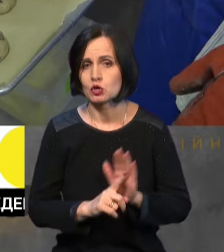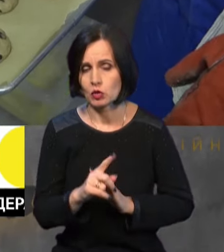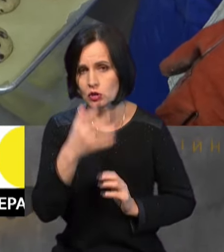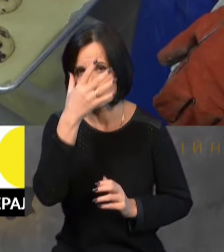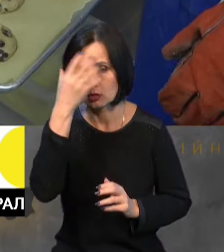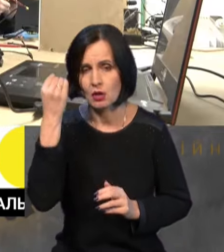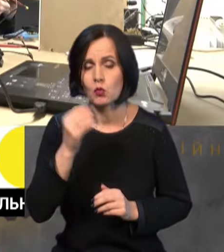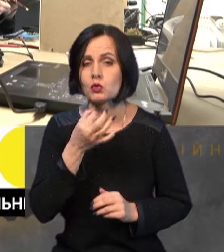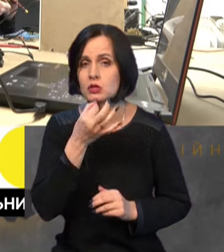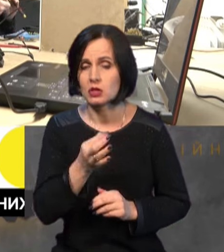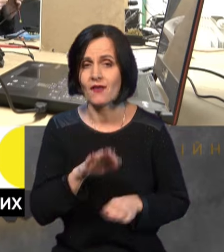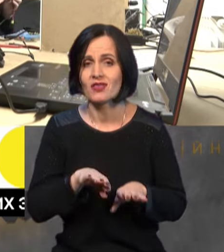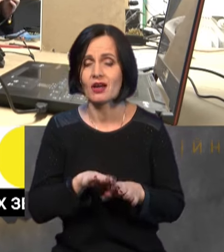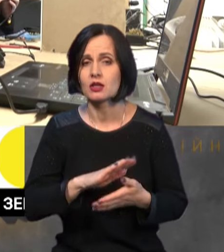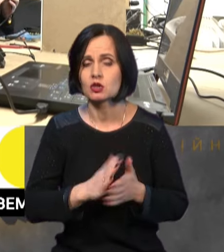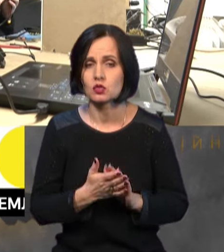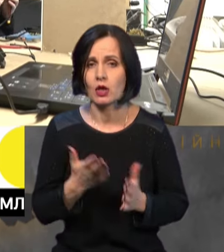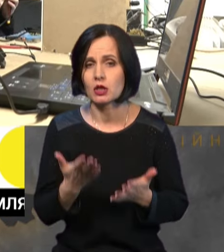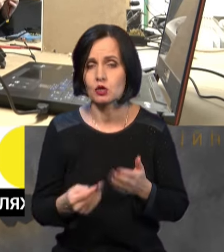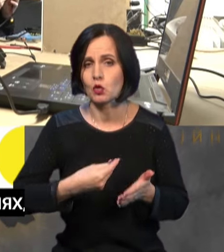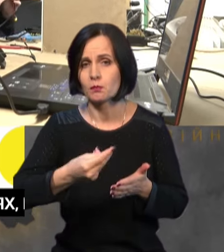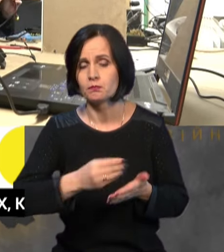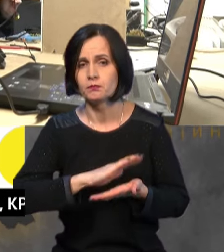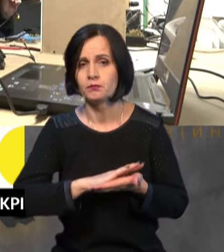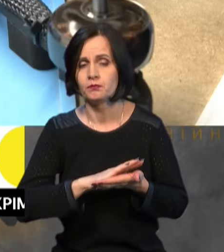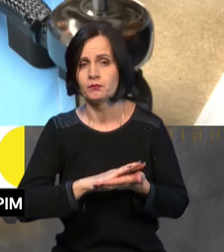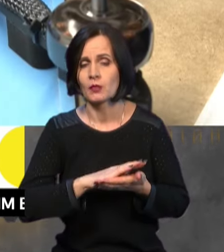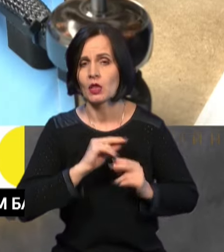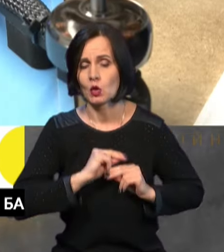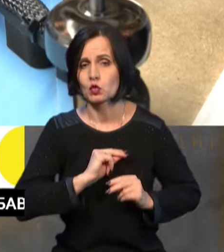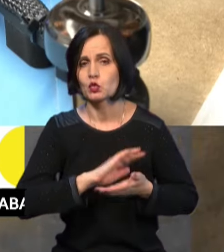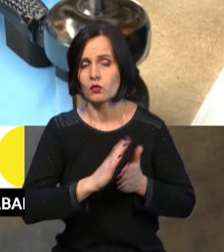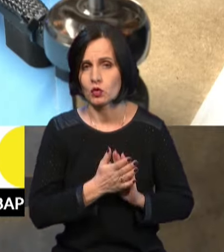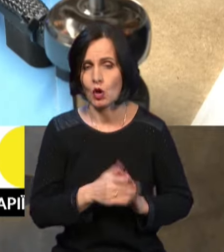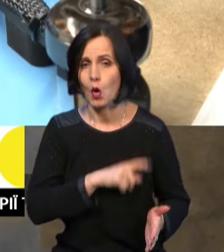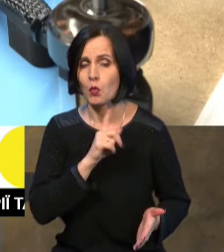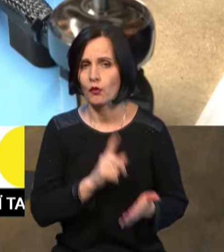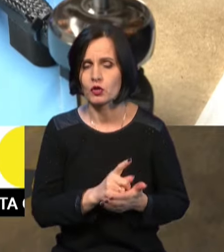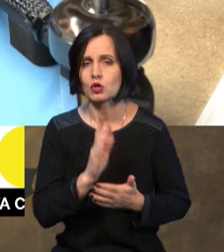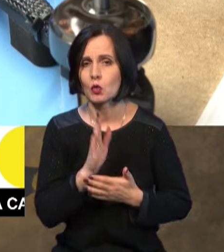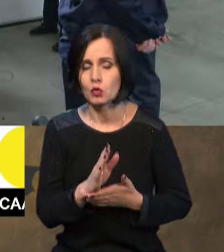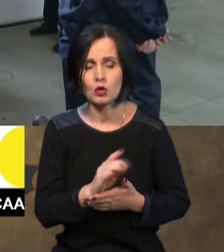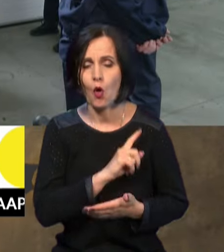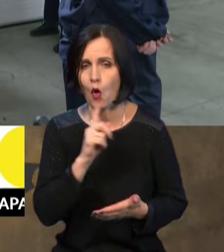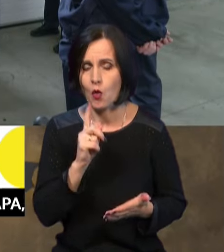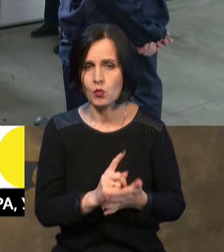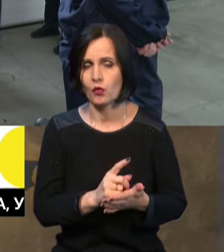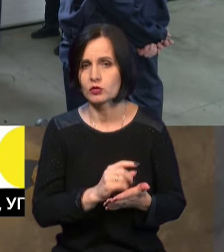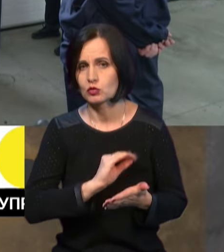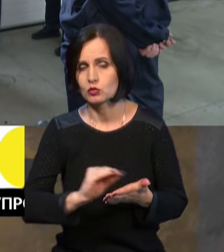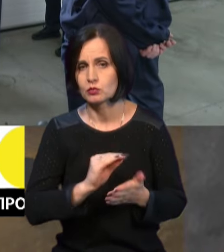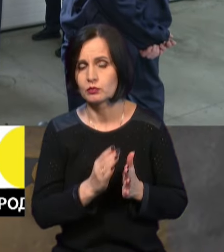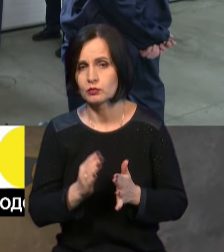сказала, що в таких ситуаціях, якщо укладаються трудові договори, вони мають бути саме у письмовому порядку. Для того,